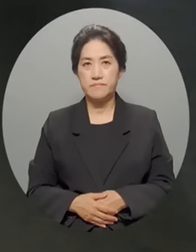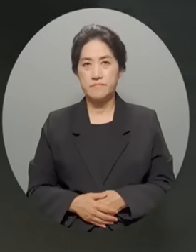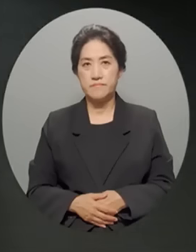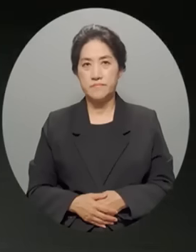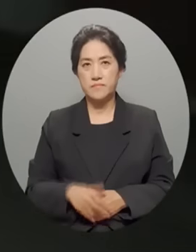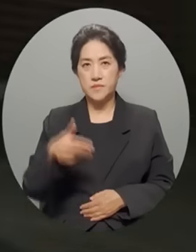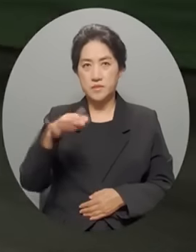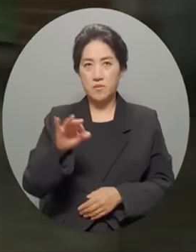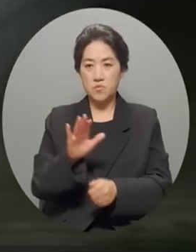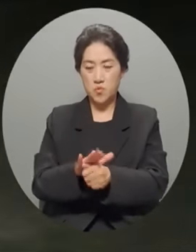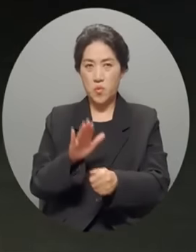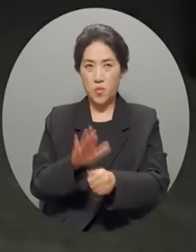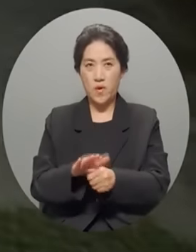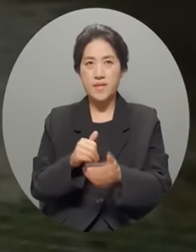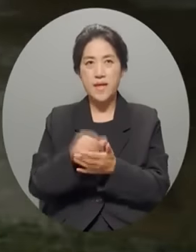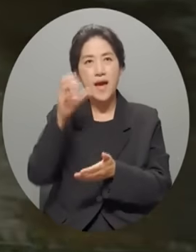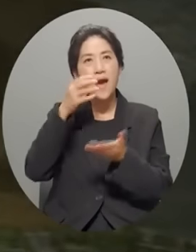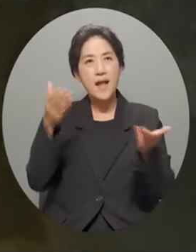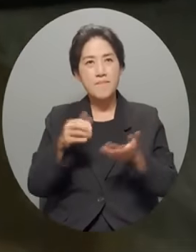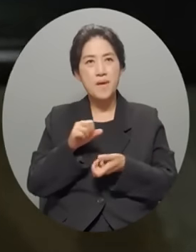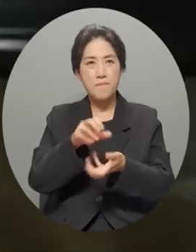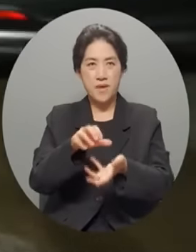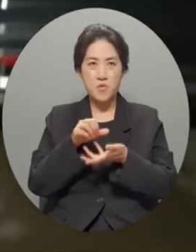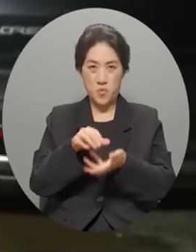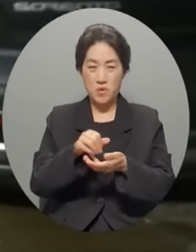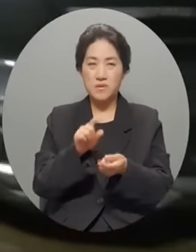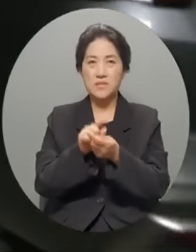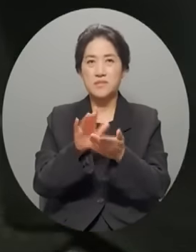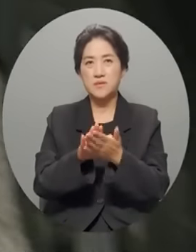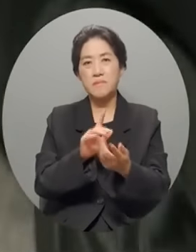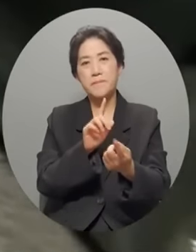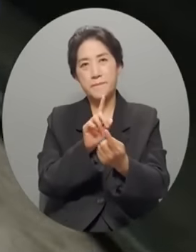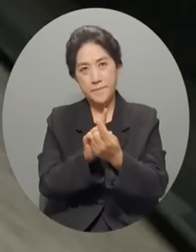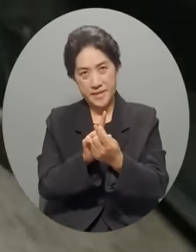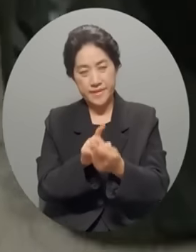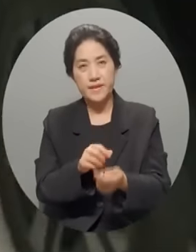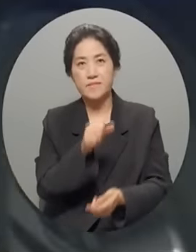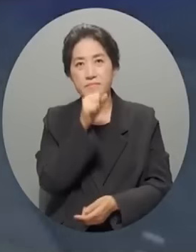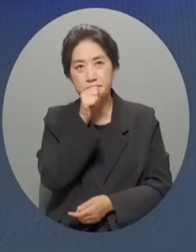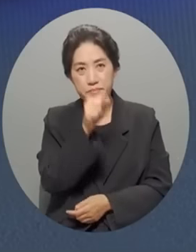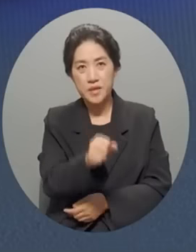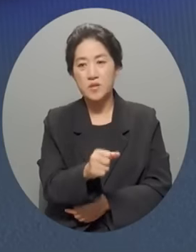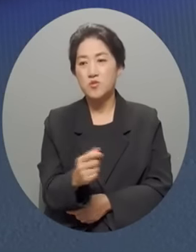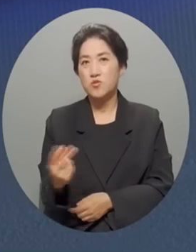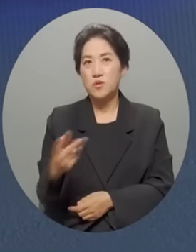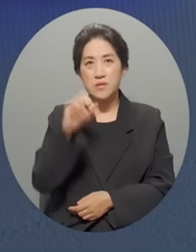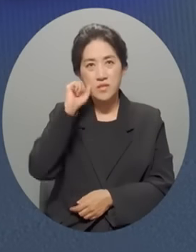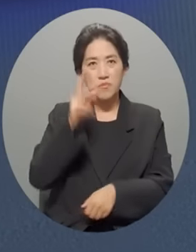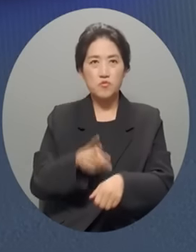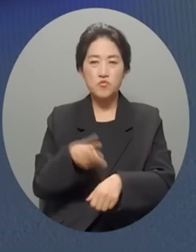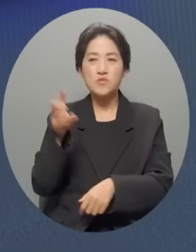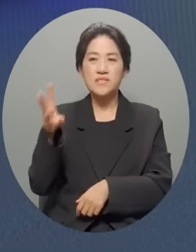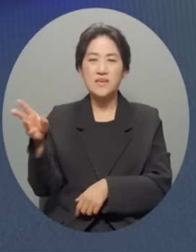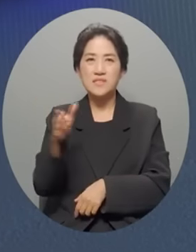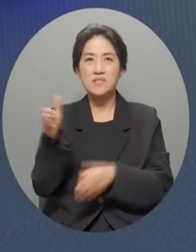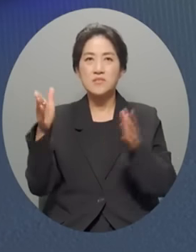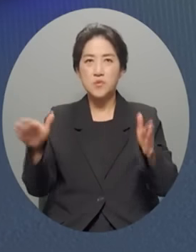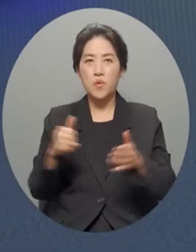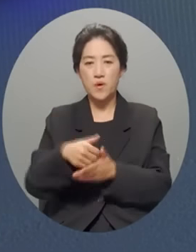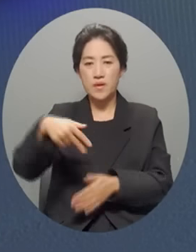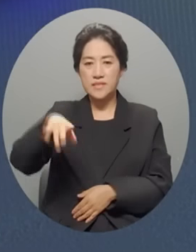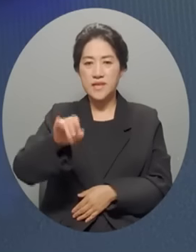정 씨 일을 도왔던 이른바 알바 배송기사를 직접 만나봤습니다. 두 사람은 새벽 2시에서 3시 사이